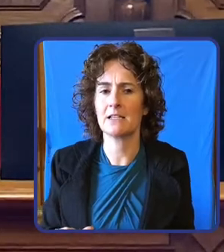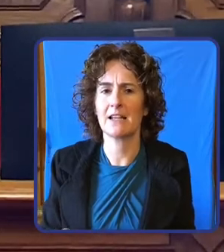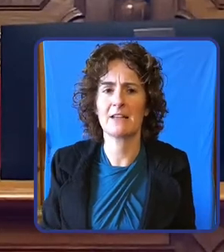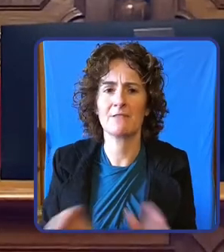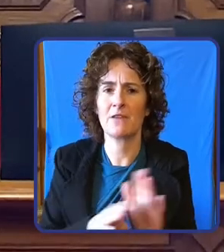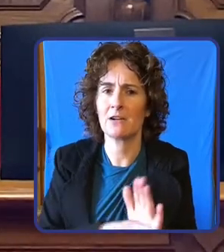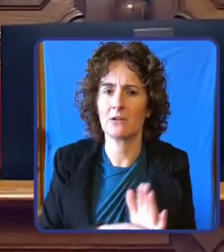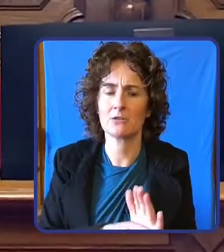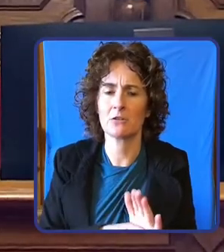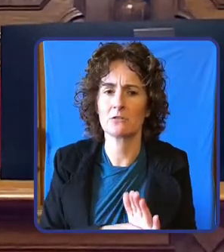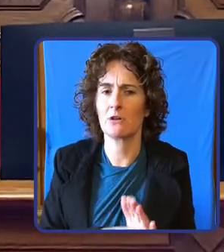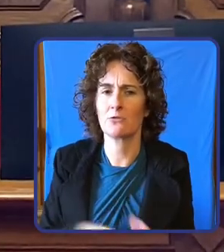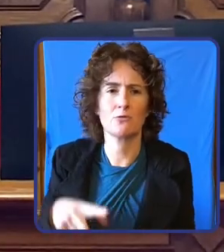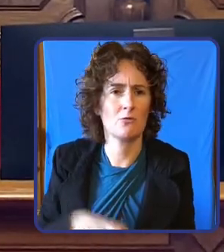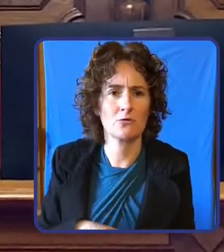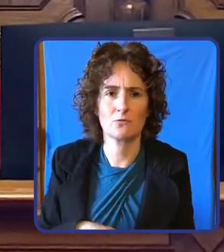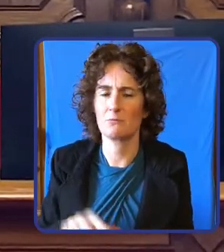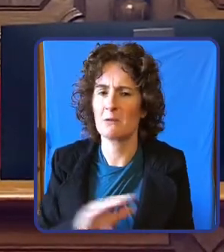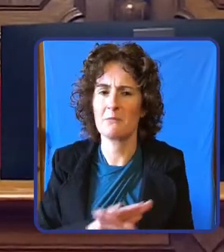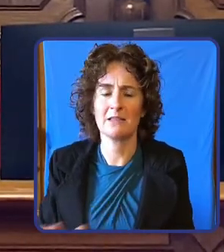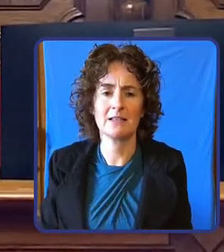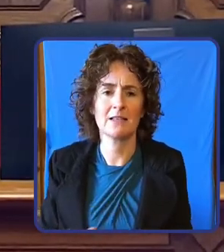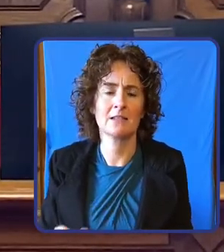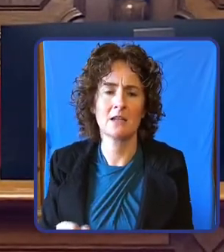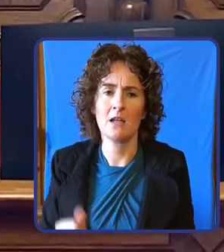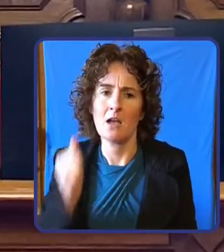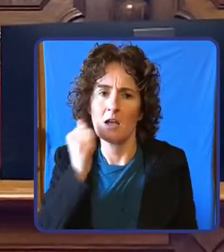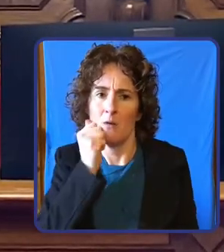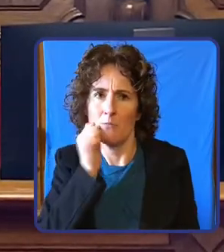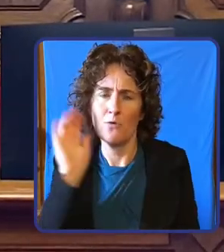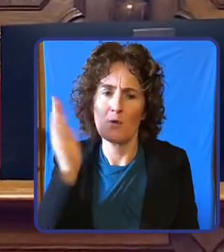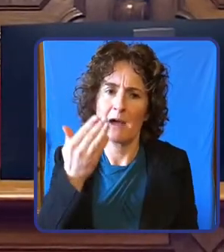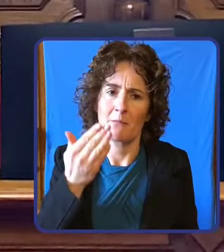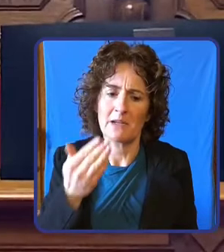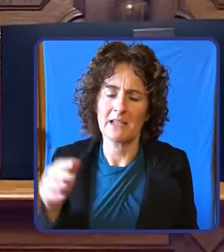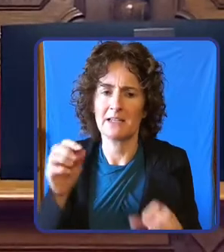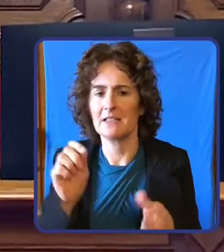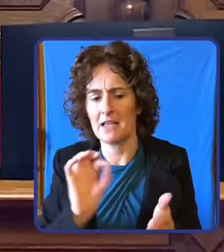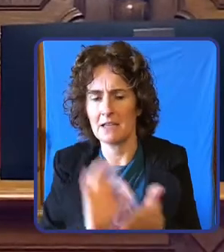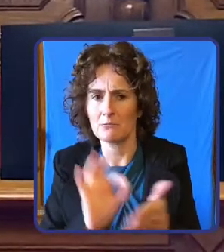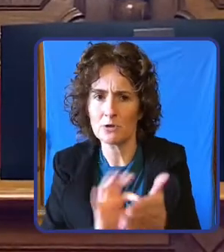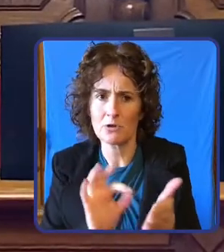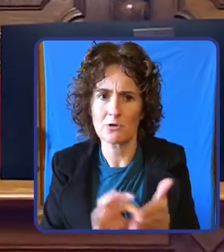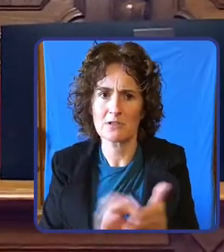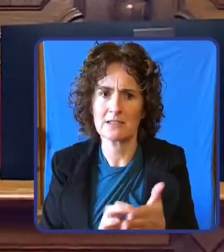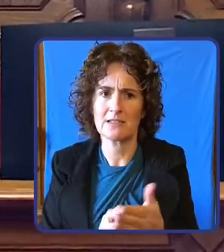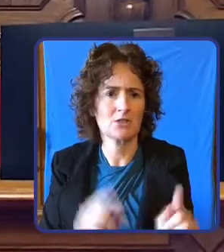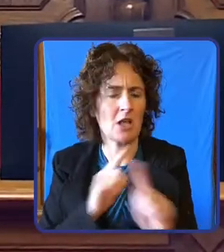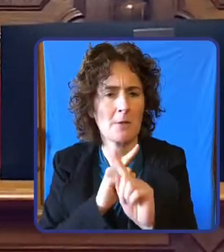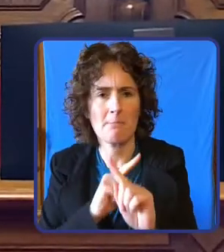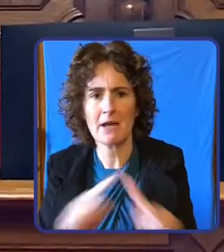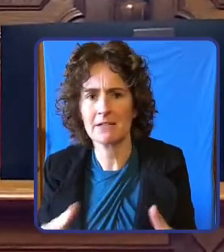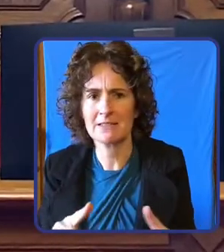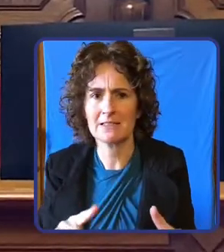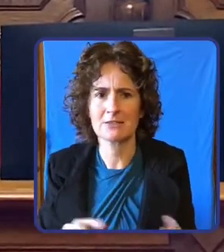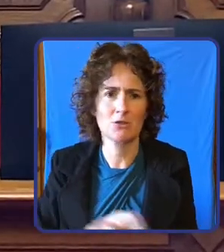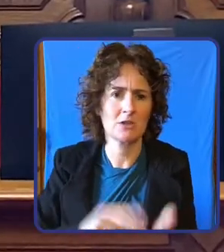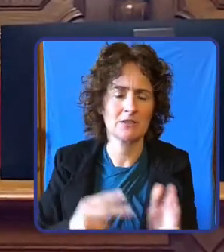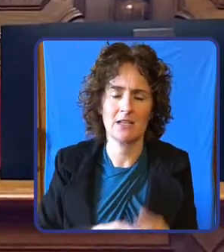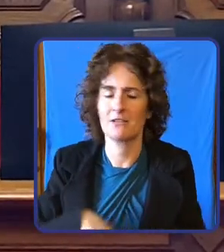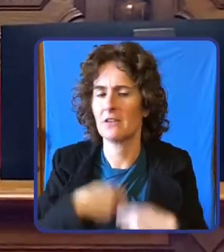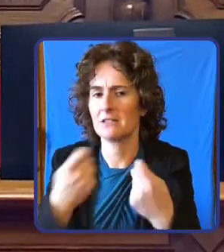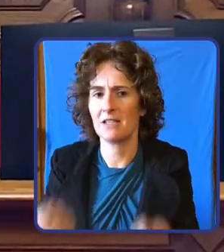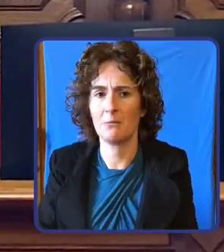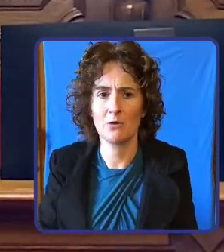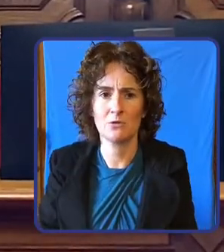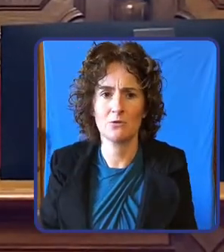ami eddig nem volt műemlék, azt tegyük műemlékké, adjuk oda valaki másnak, tiltsuk be, nem adjuk át a tervet. Azt a tervet, amit